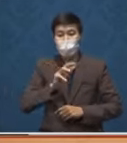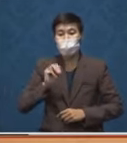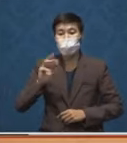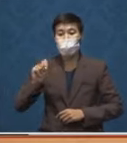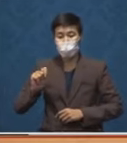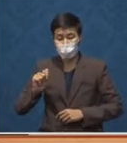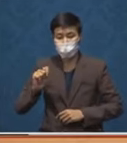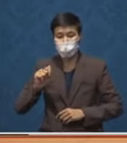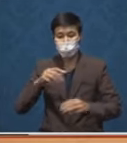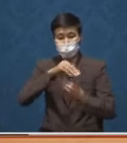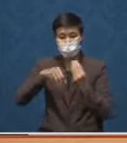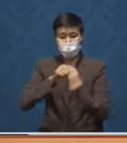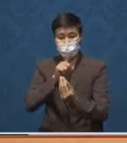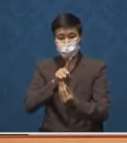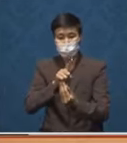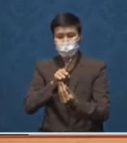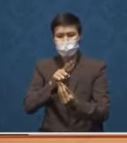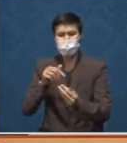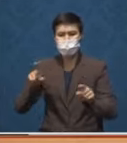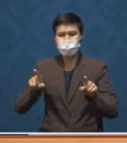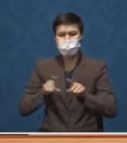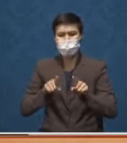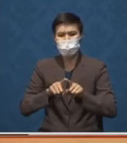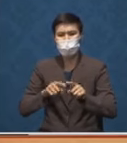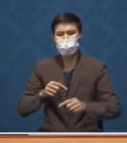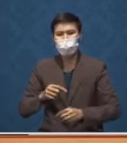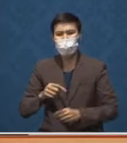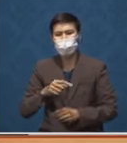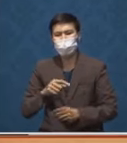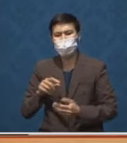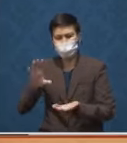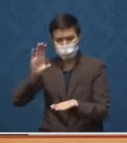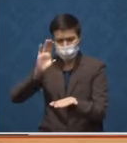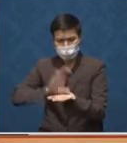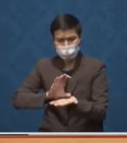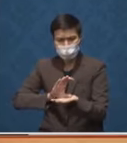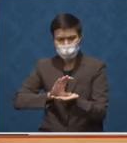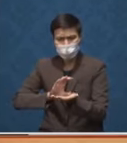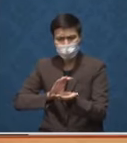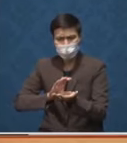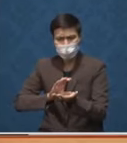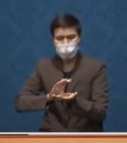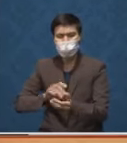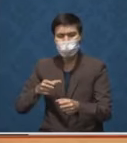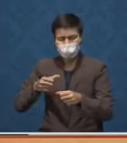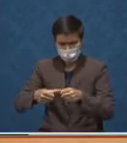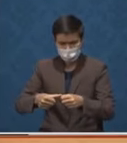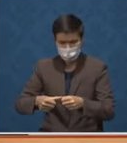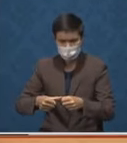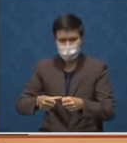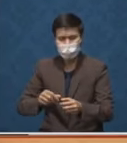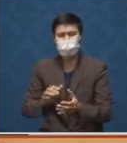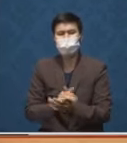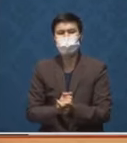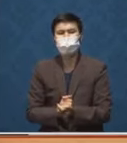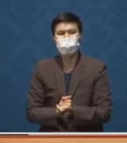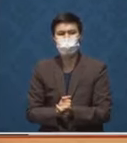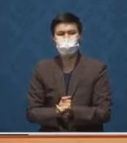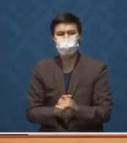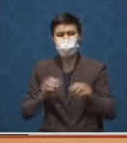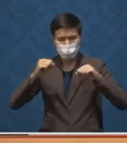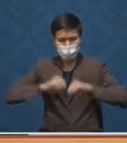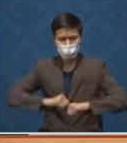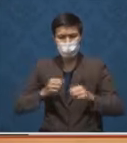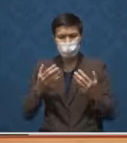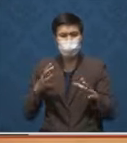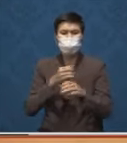เรื่องของการผูกขาดเรื่องของทุนผูกขาดและการกระจุกตัวของเศรษฐกิจหรือไม่ตกลงแล้วรัฐ